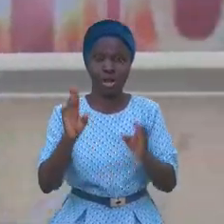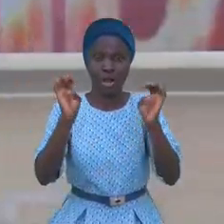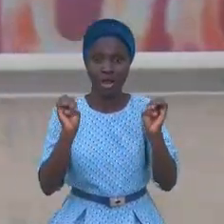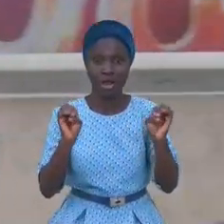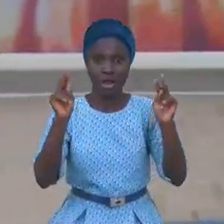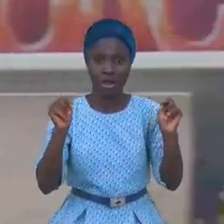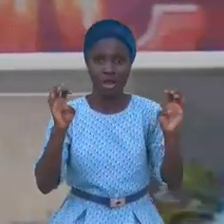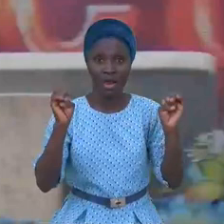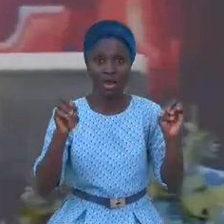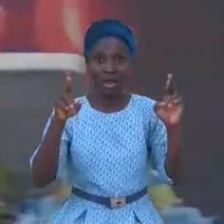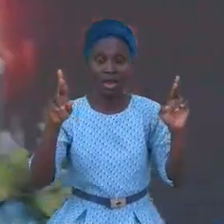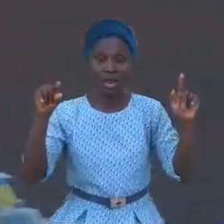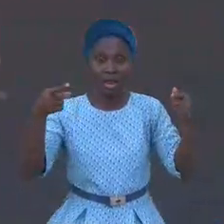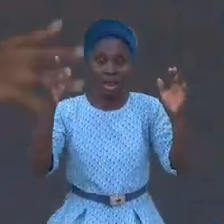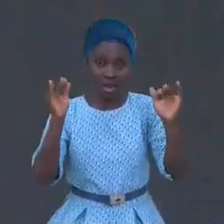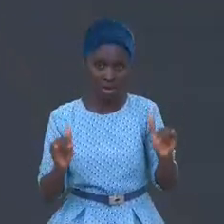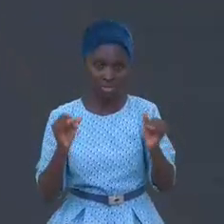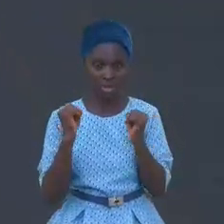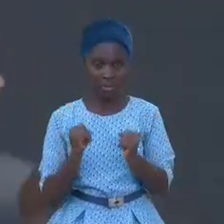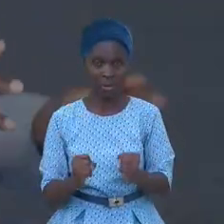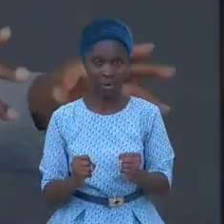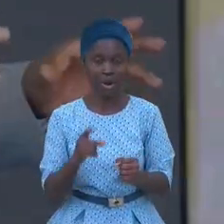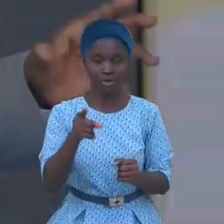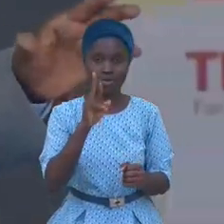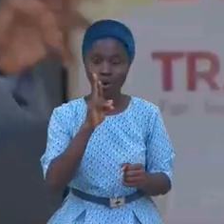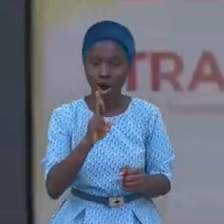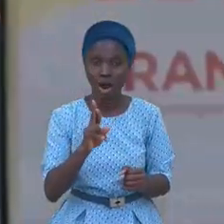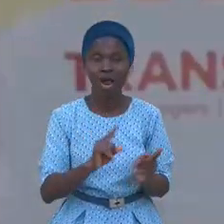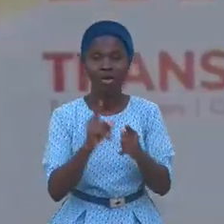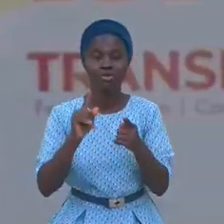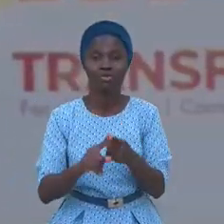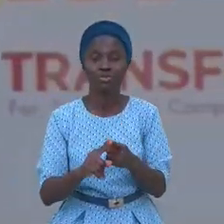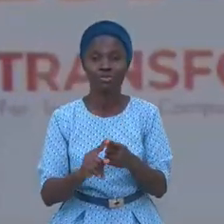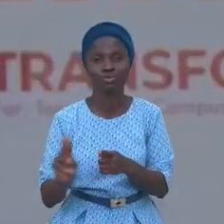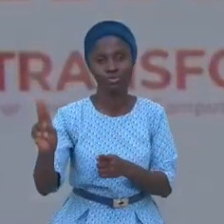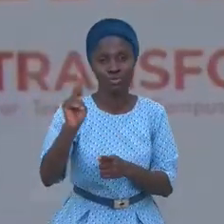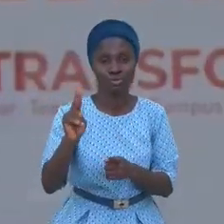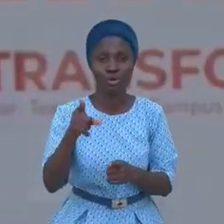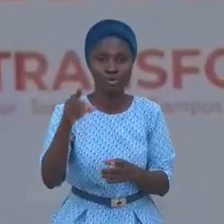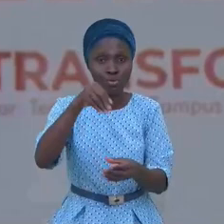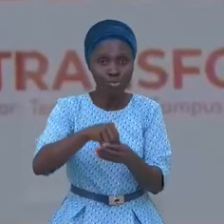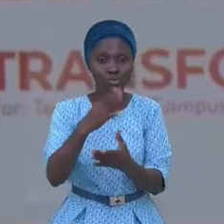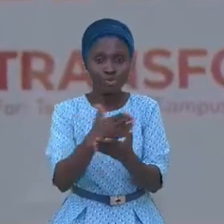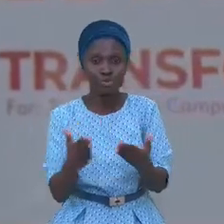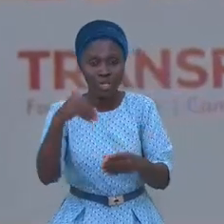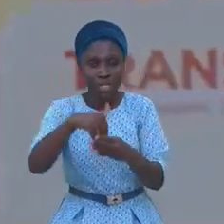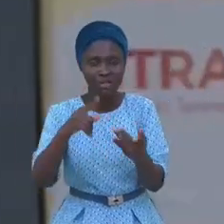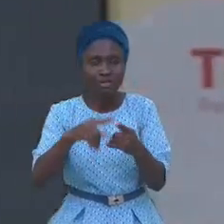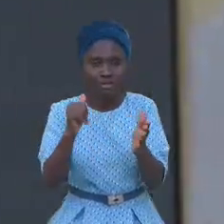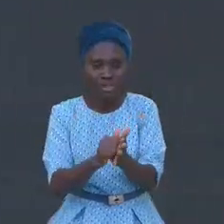tu dois dépenser de la sueur et tu mets quelque chose dans tel